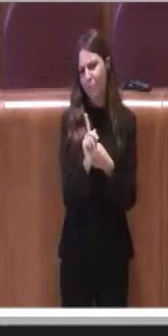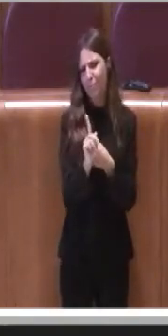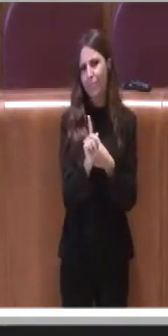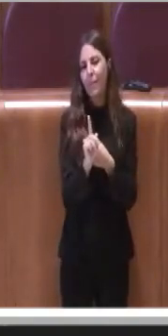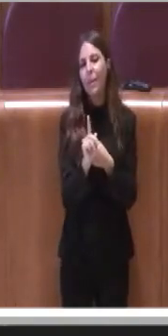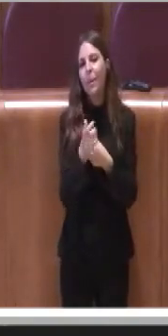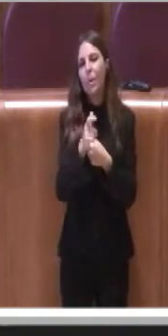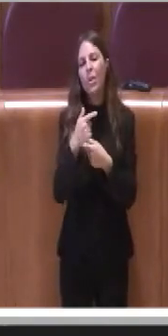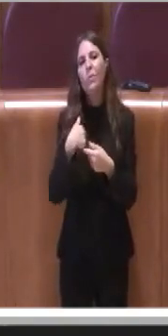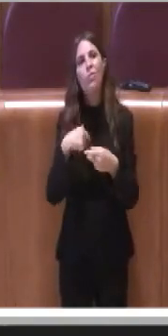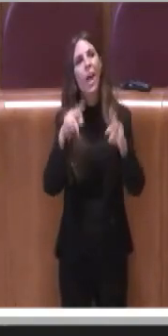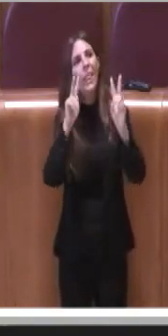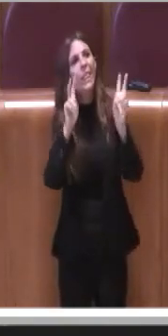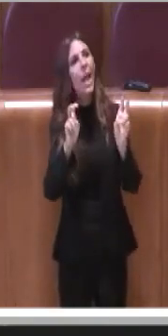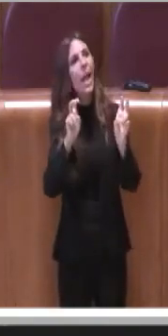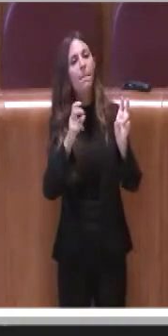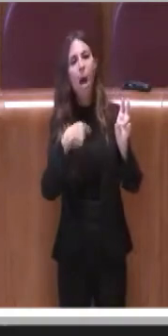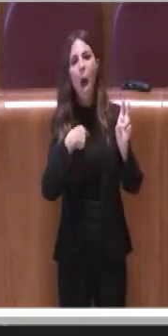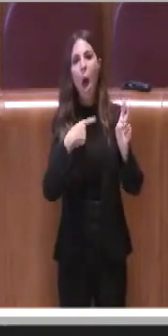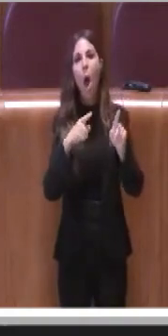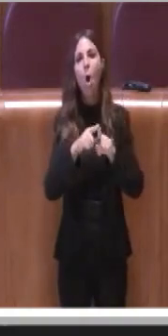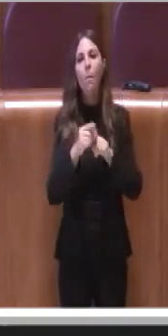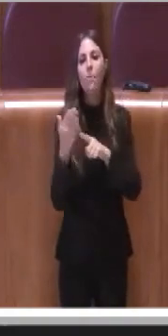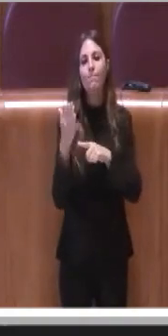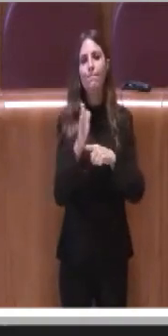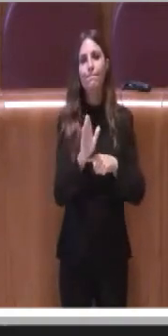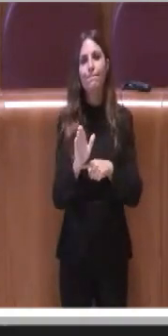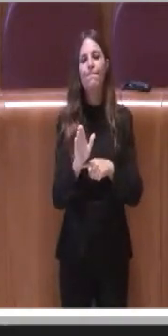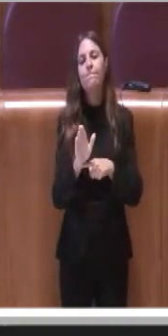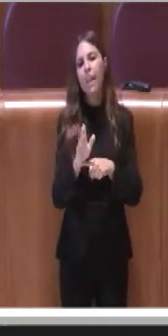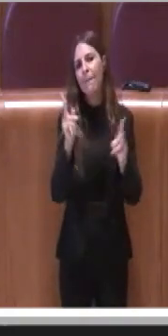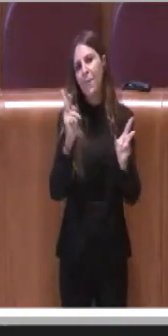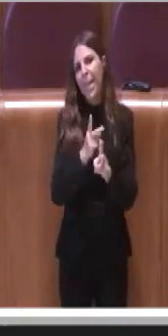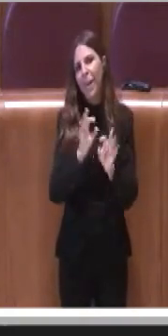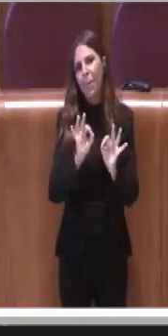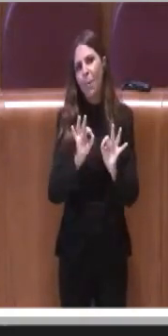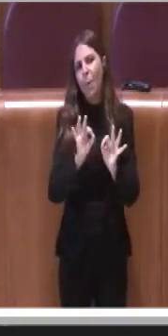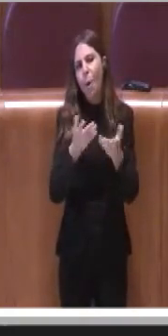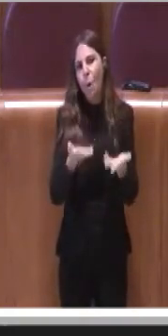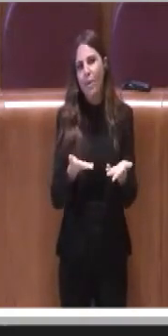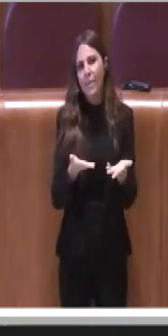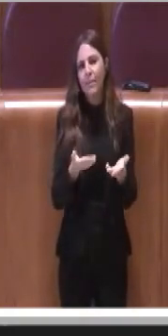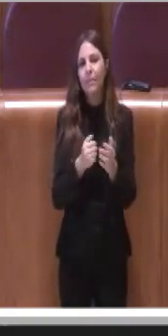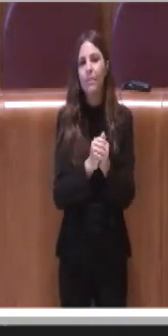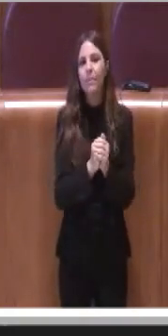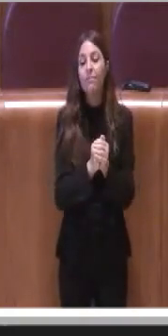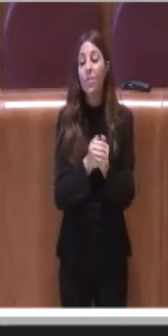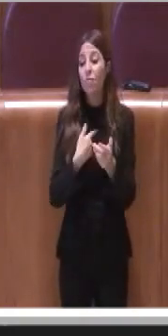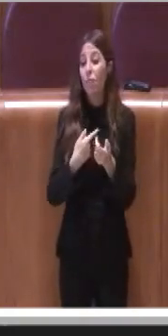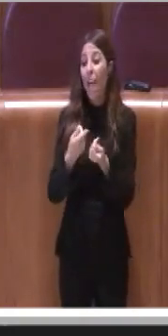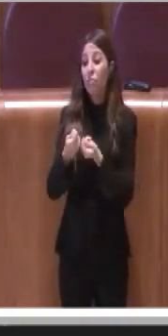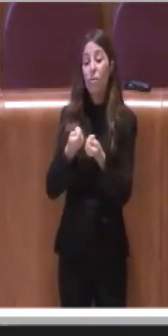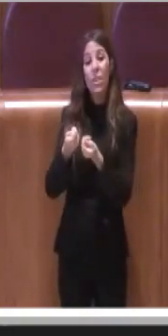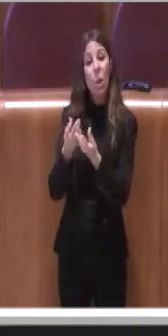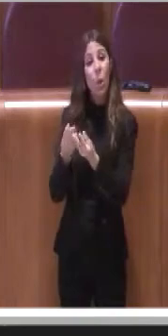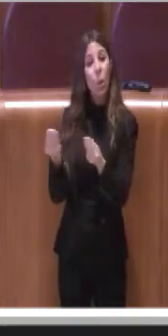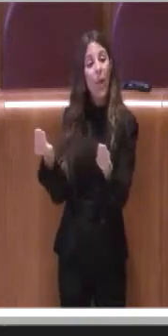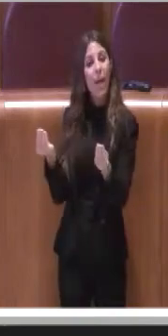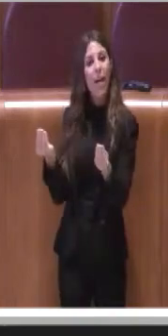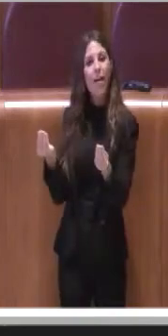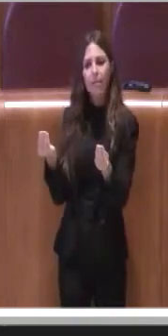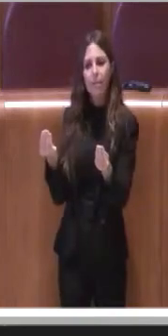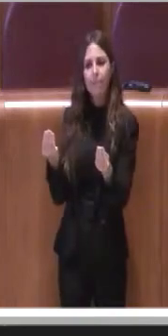avanti un discorso, un tema, poi ci si espone a questo ed è la regola del gioco. Con tanti gestori alla fine,